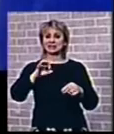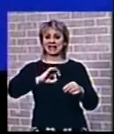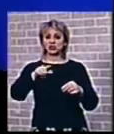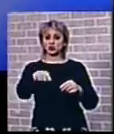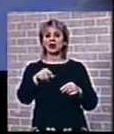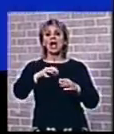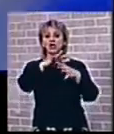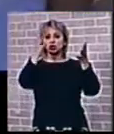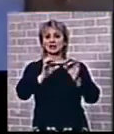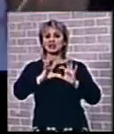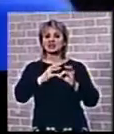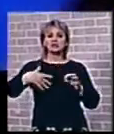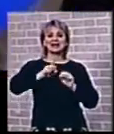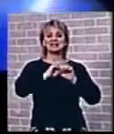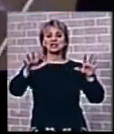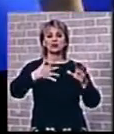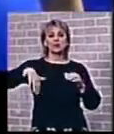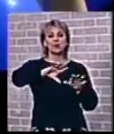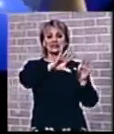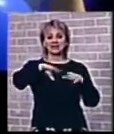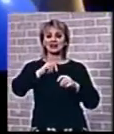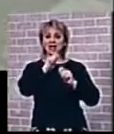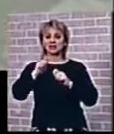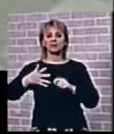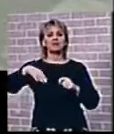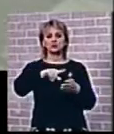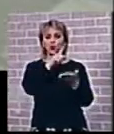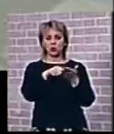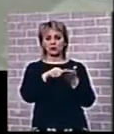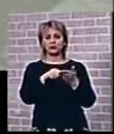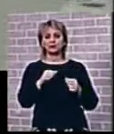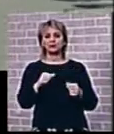А шары расскажут об этом, разлетевшись после награждения по всему городу.